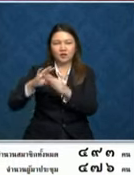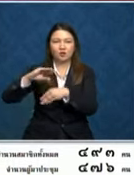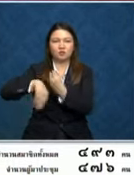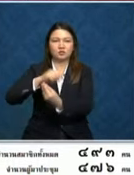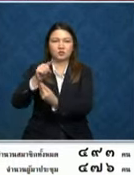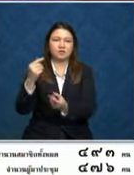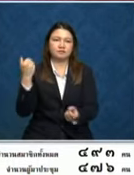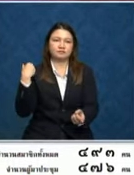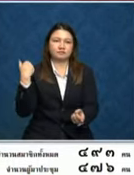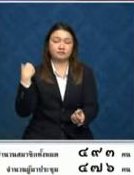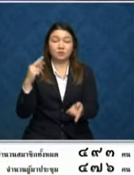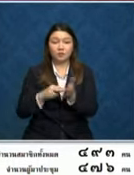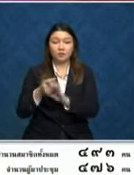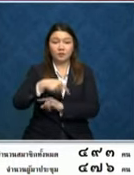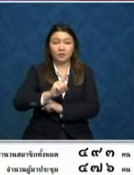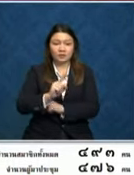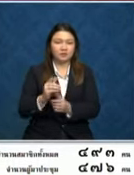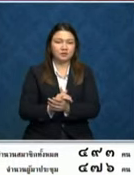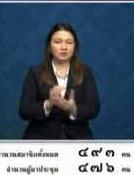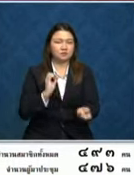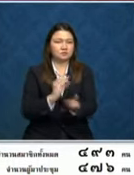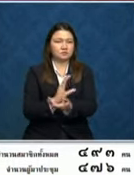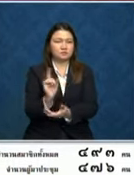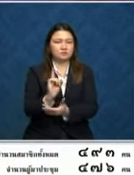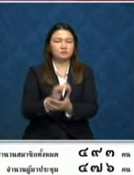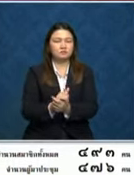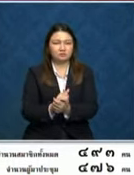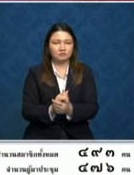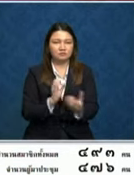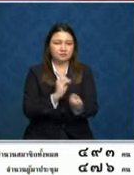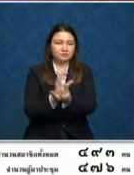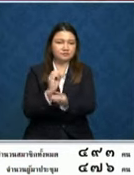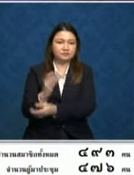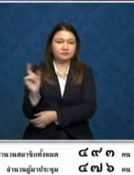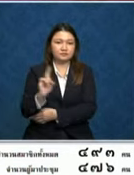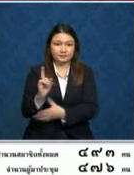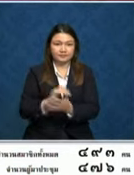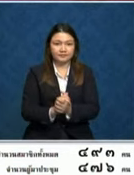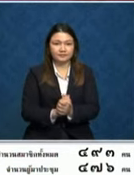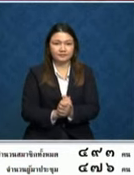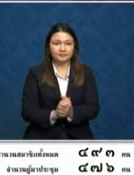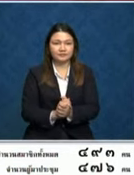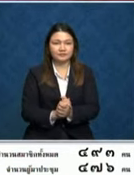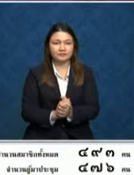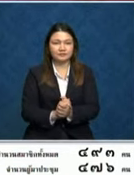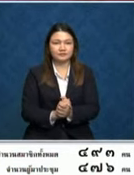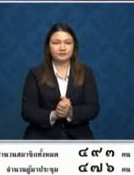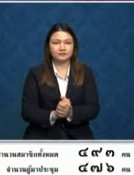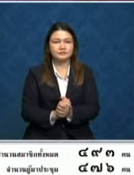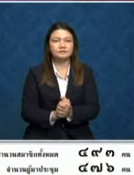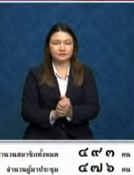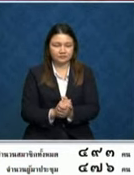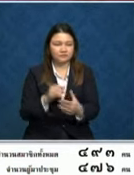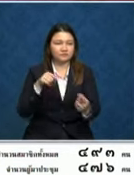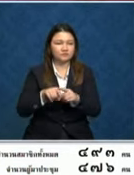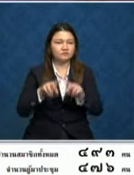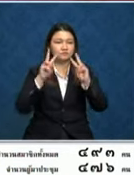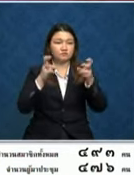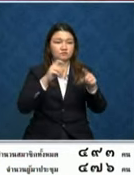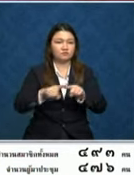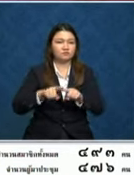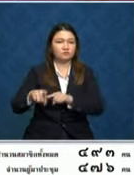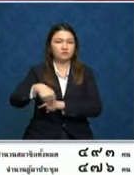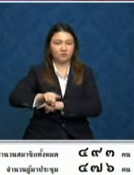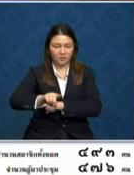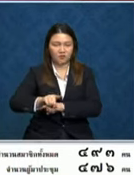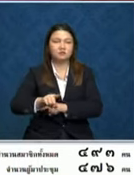ะครับแล้วก็อาจจะมีผลกระทบนะครับหลายเรื่องนะครับส่วนหนึ่งนะครับก็อาจจะเป็นหลายปัจจัยนะครับไม่ว่าจะเป็นการค้